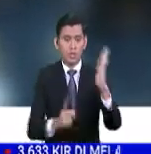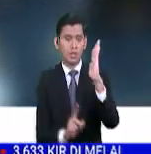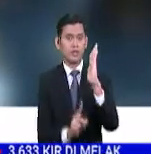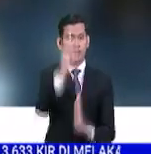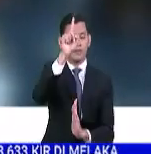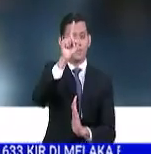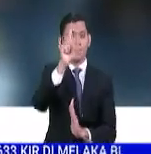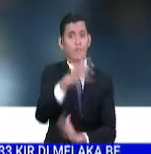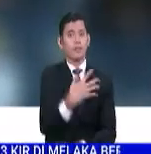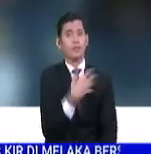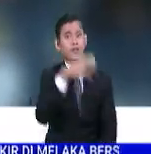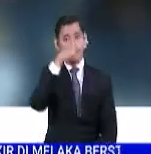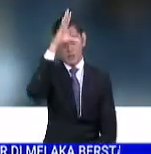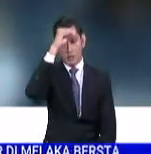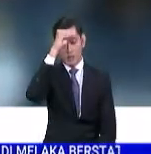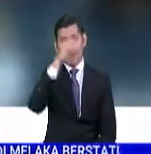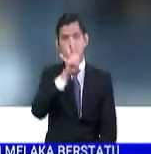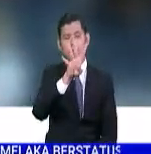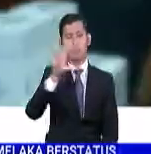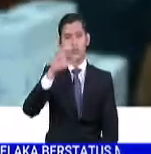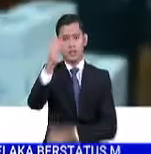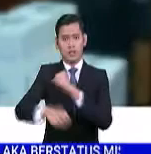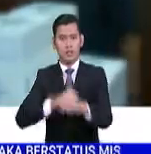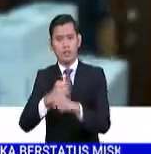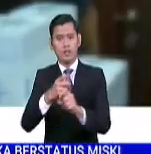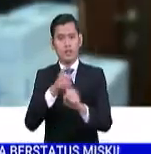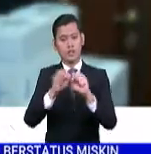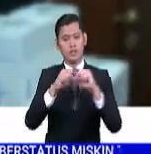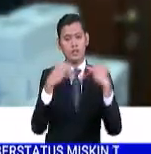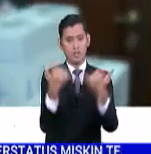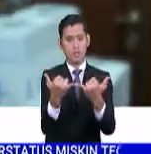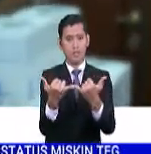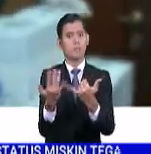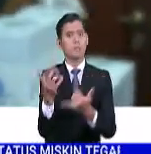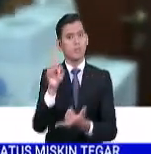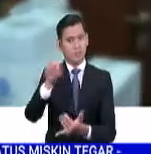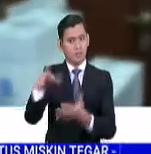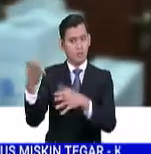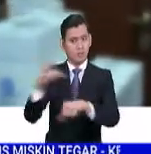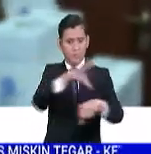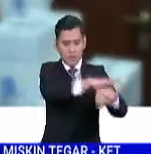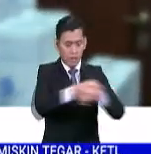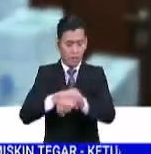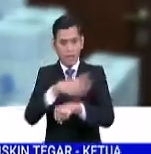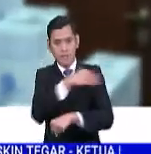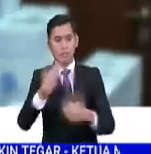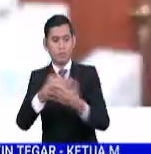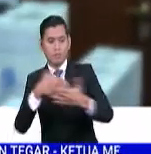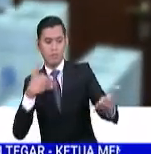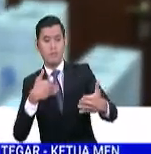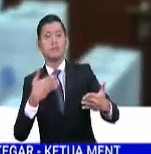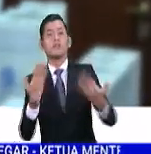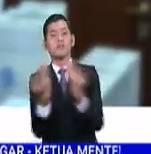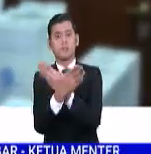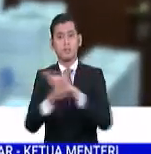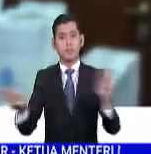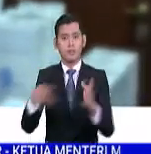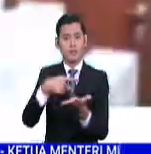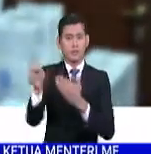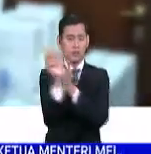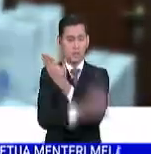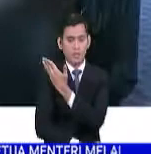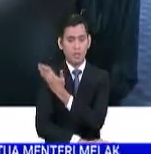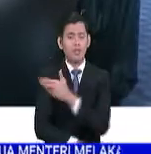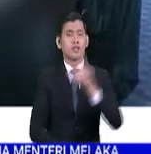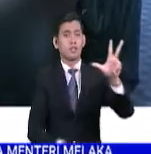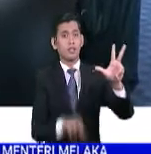berumur 43 tahun daripada syarikat perkapalan terlibat diambil keterangan sebelum dibebaskan dengan jaminan. Berhubung rampasan